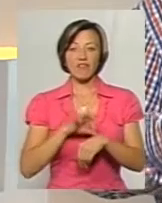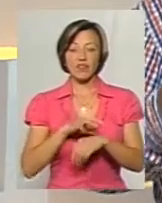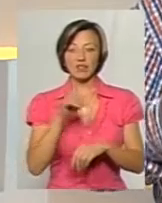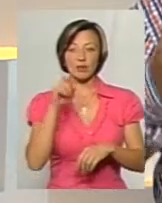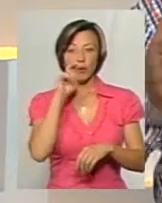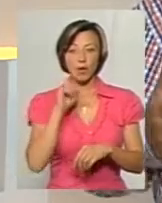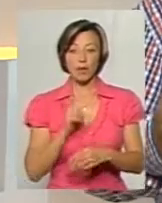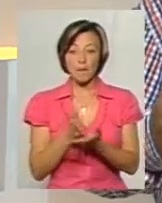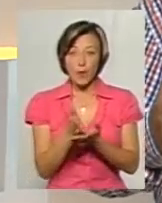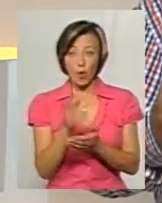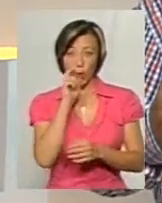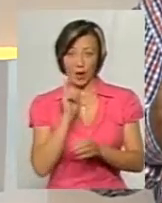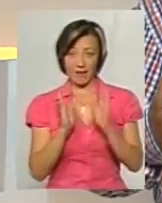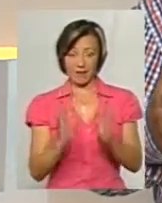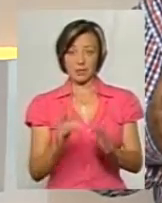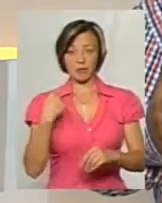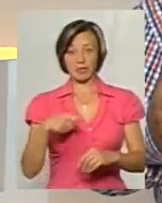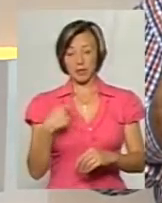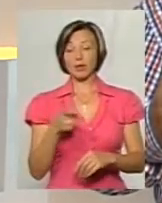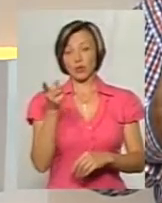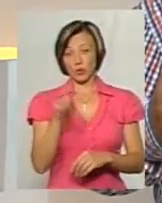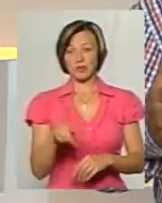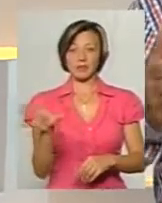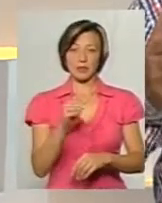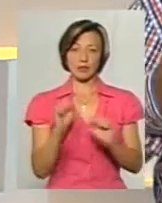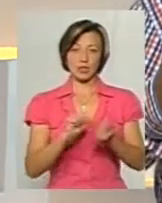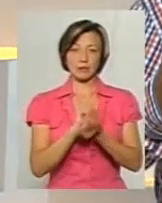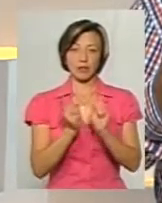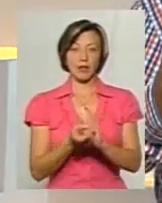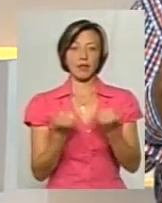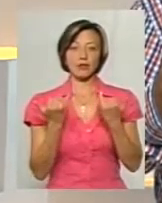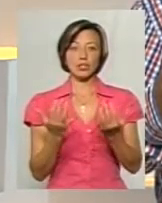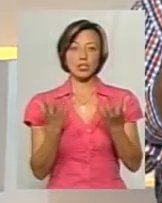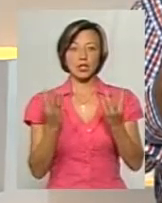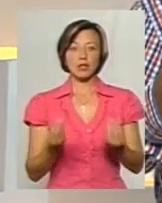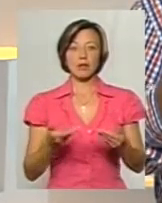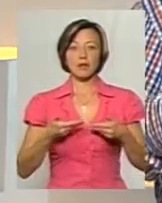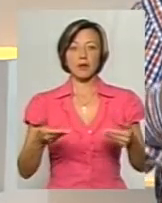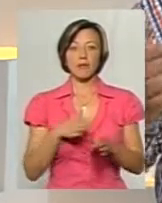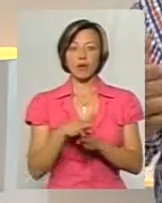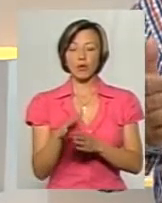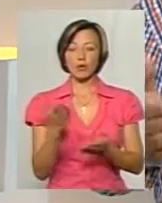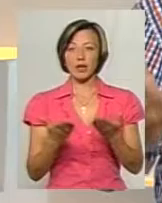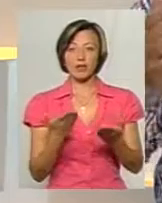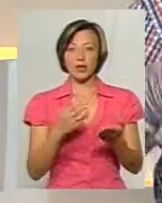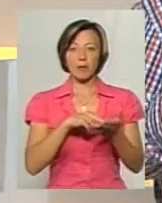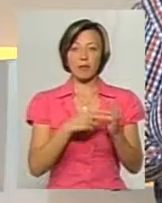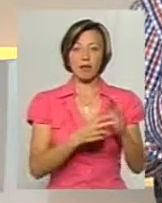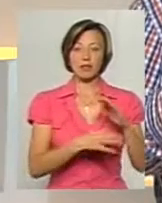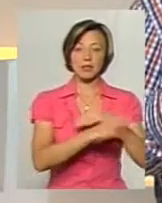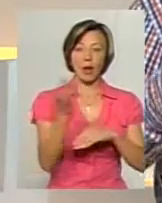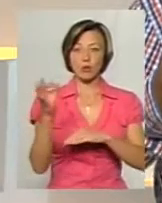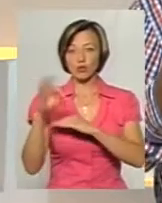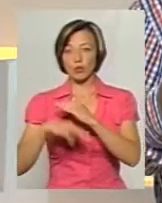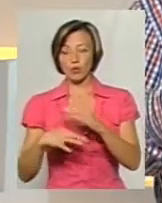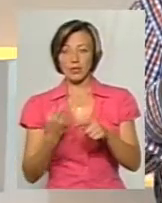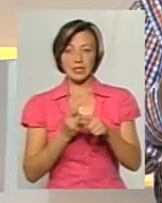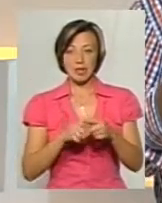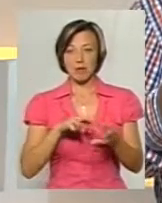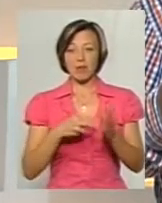Україну і буде проукраїнським президентом, тоді все може змінитися. А на сьогоднішній день ми виконуємо план, якщо не Заходу, то Сходу. А цей